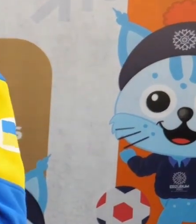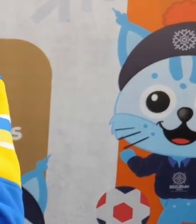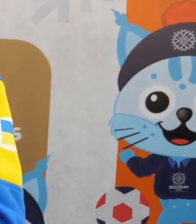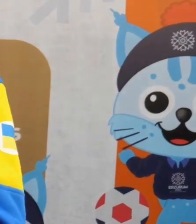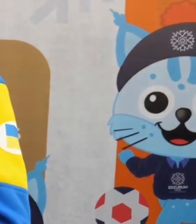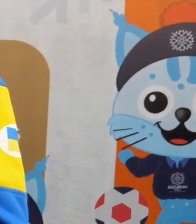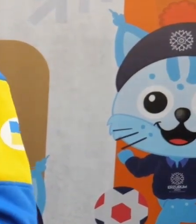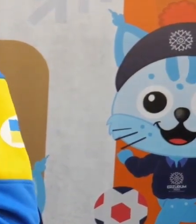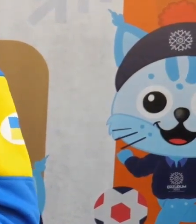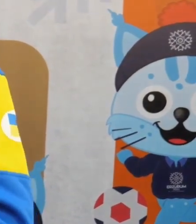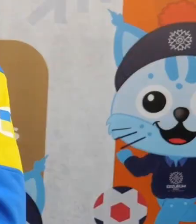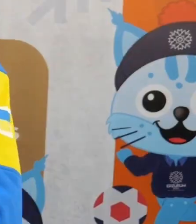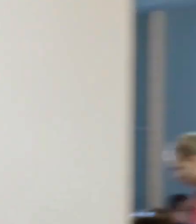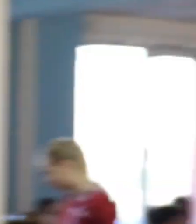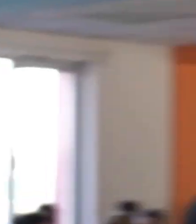Молодь росте.